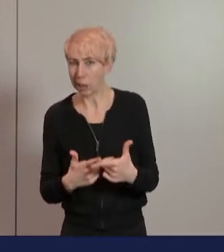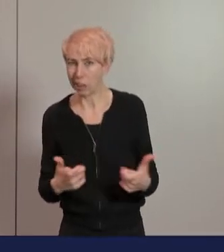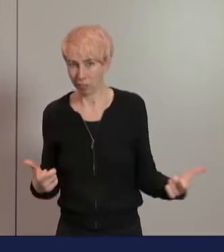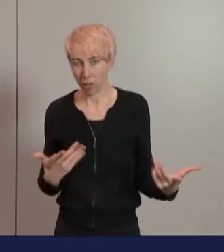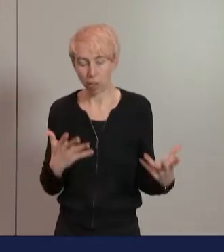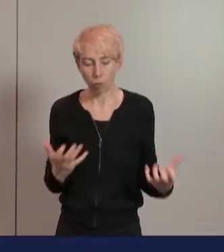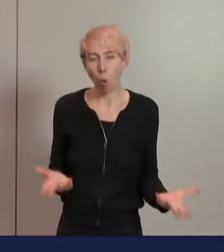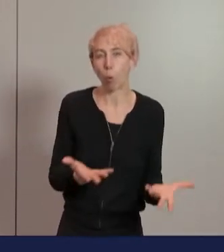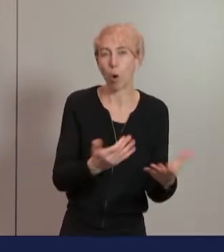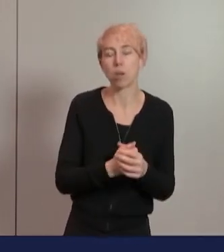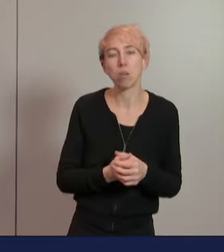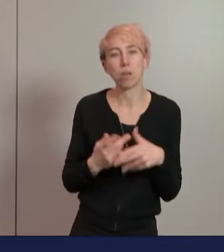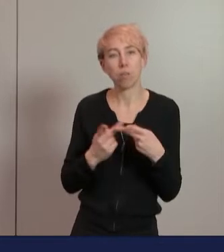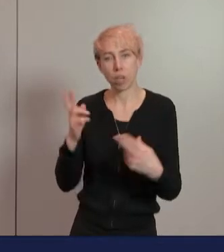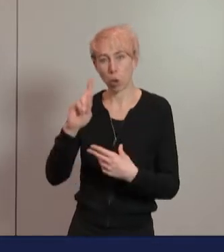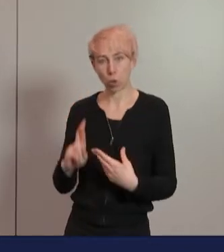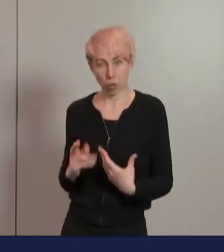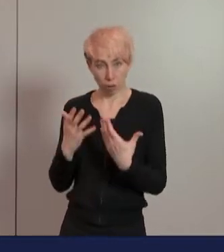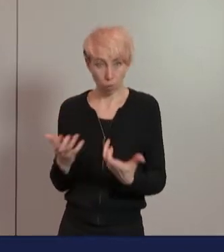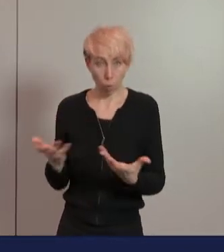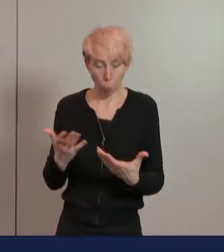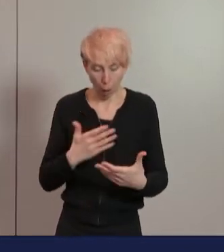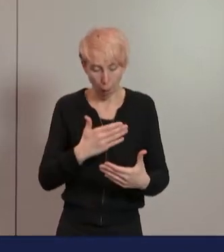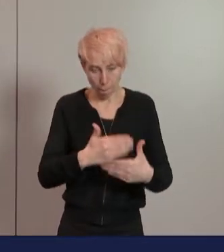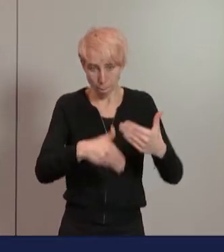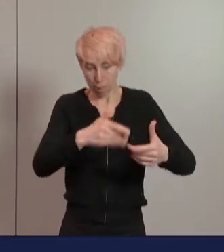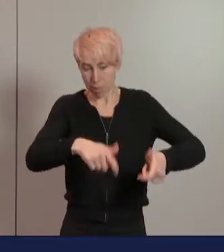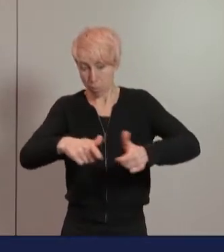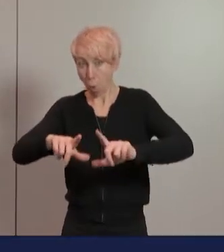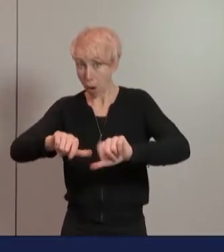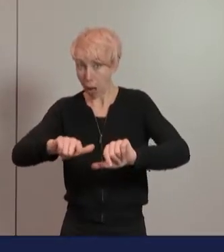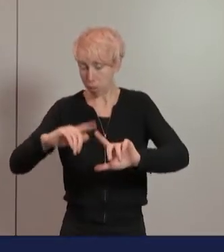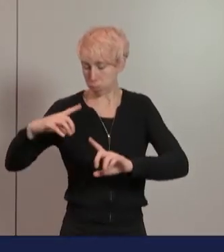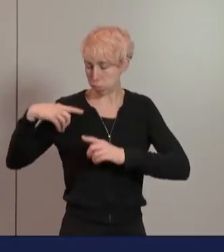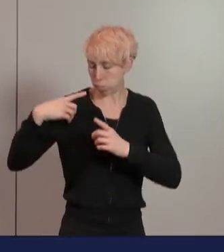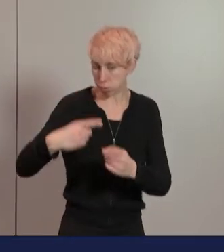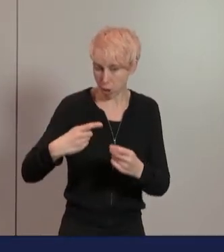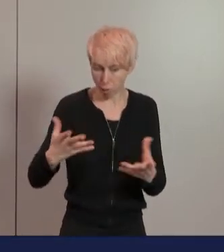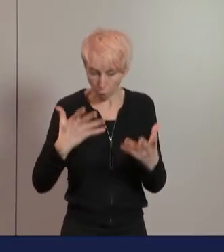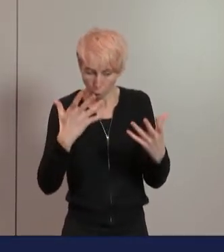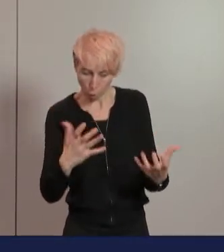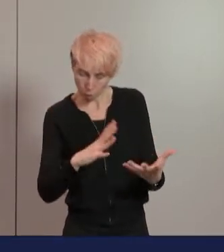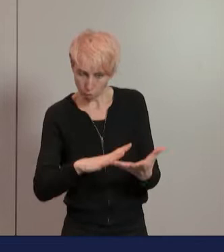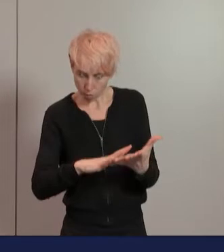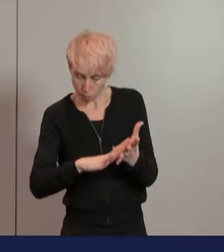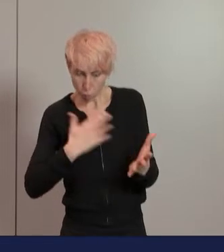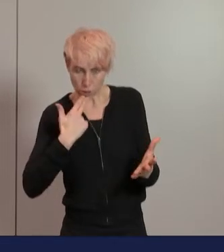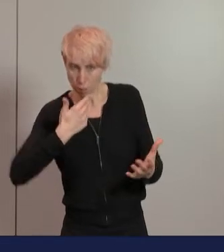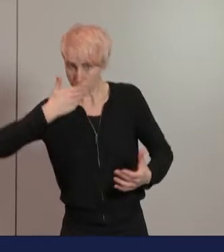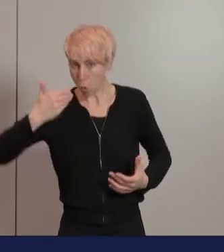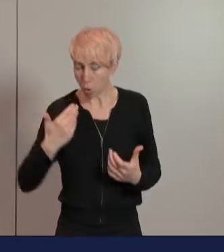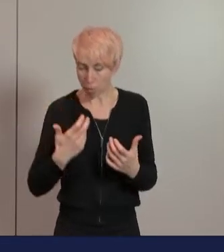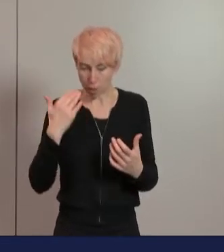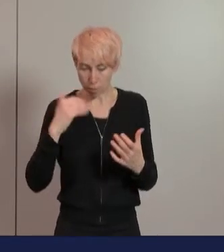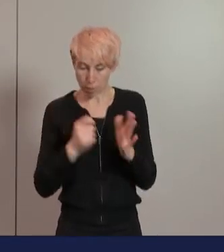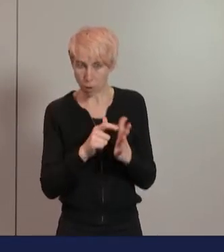ville de Rezé souhaite également optimiser le bâti existant. En 2022, les équipements de plus de 1000 m²